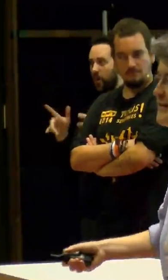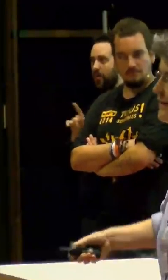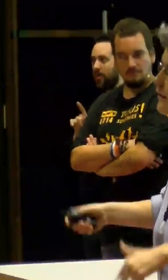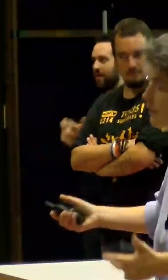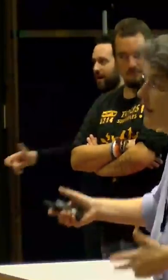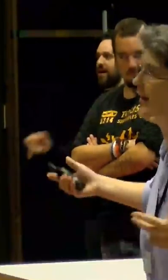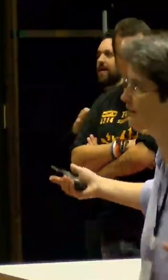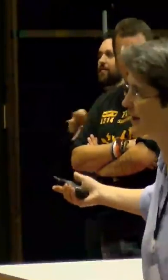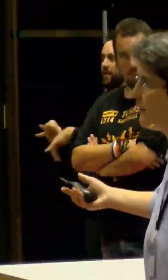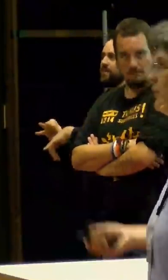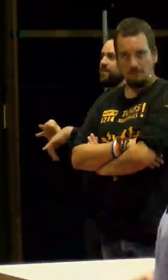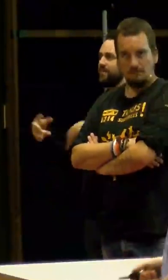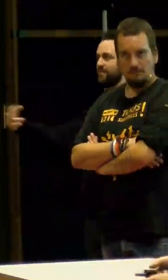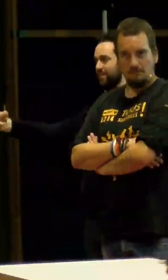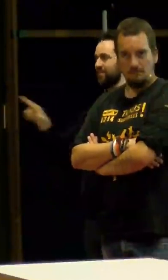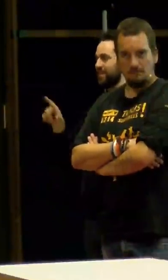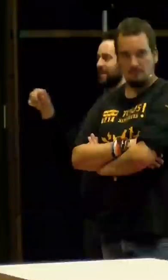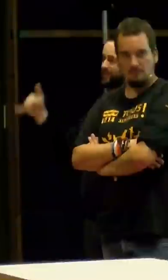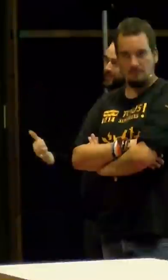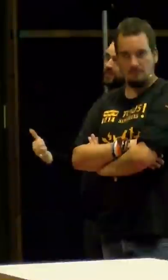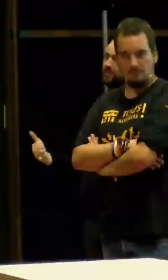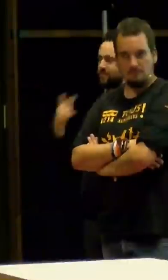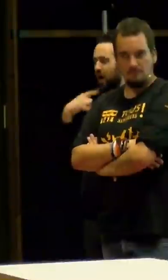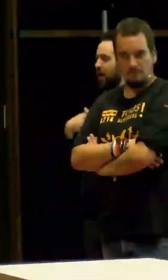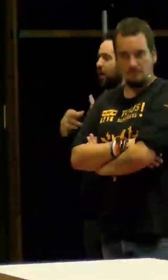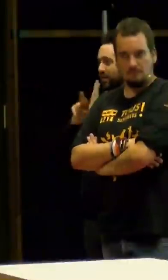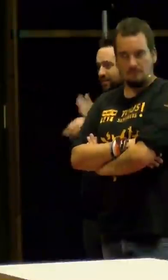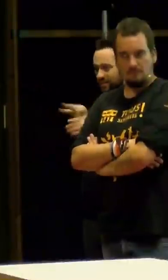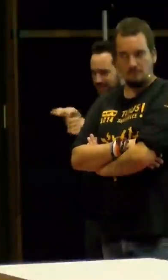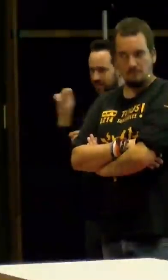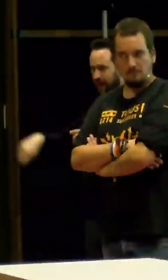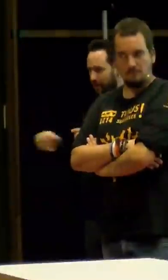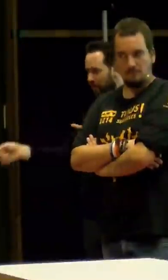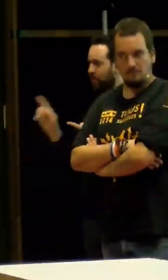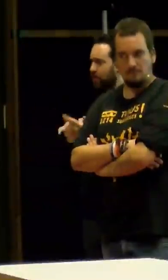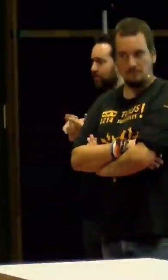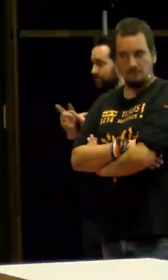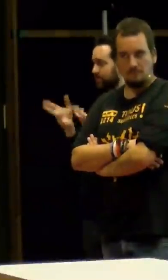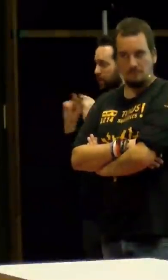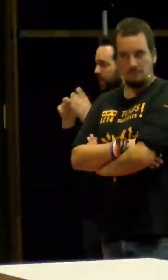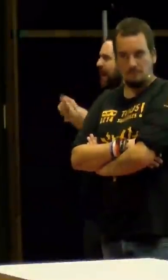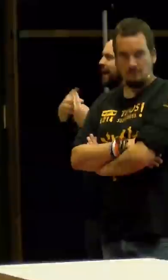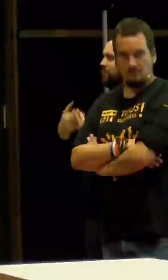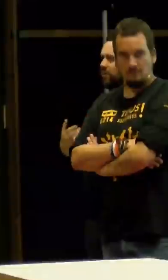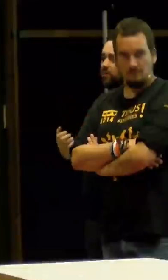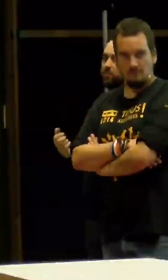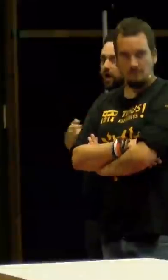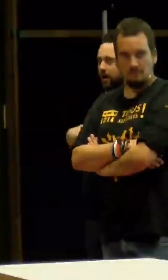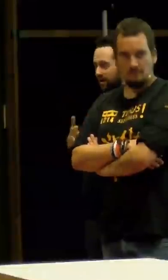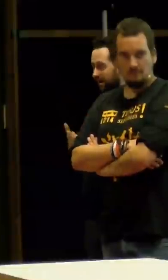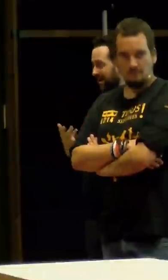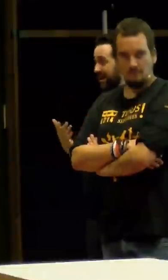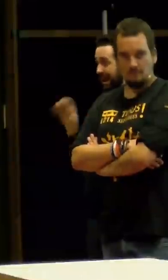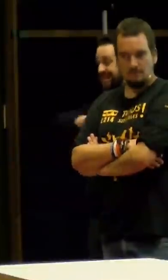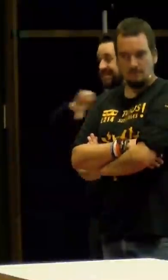des recettes, oui, évidemment, mais ça donne aussi des arguments, parce que souvent, quand on se retrouve en famille, quand on se retrouve avec des amis,